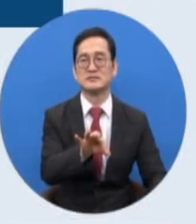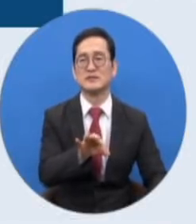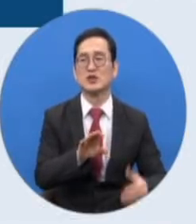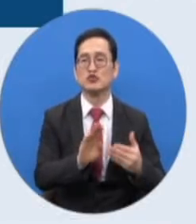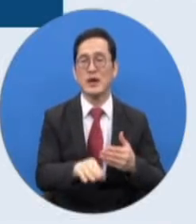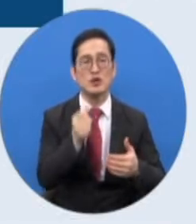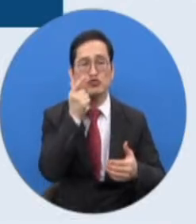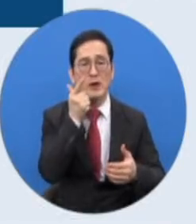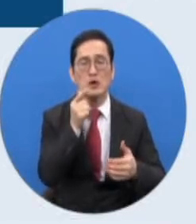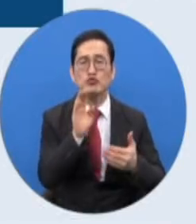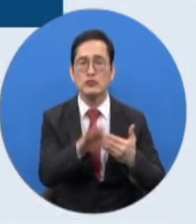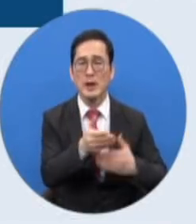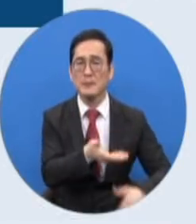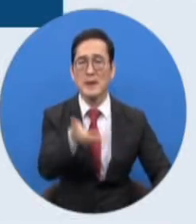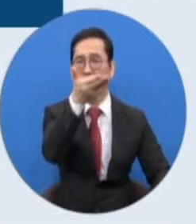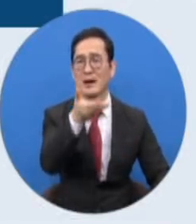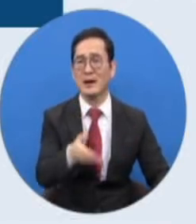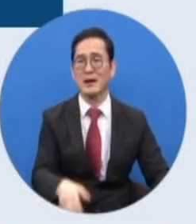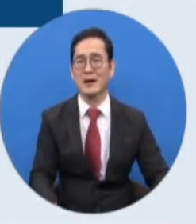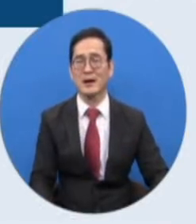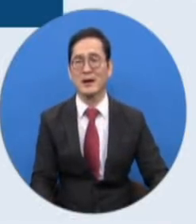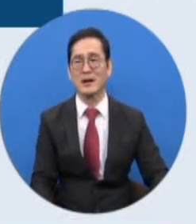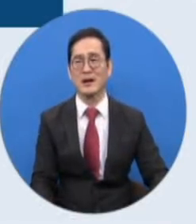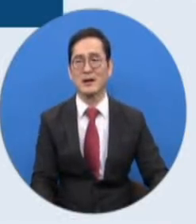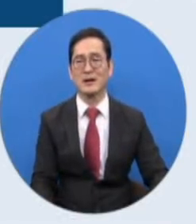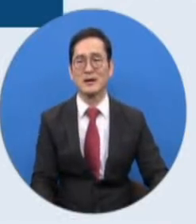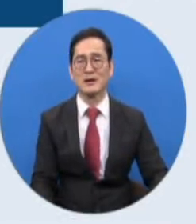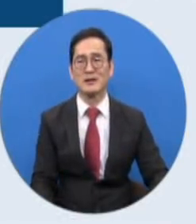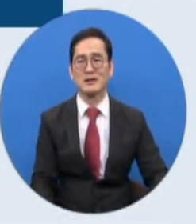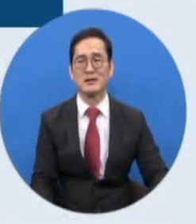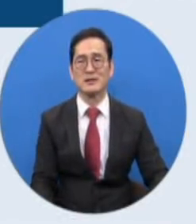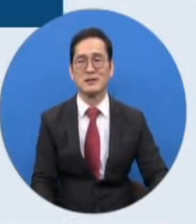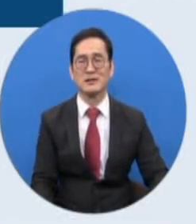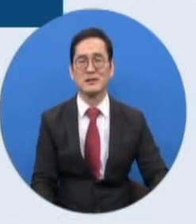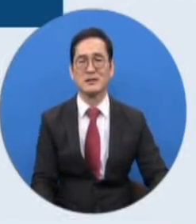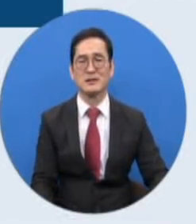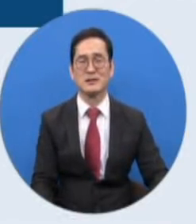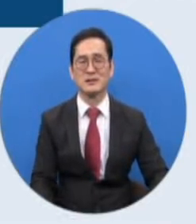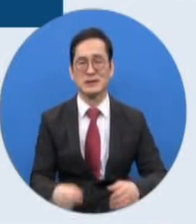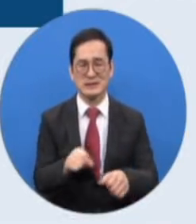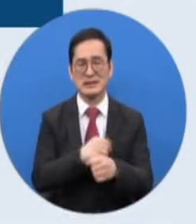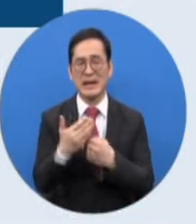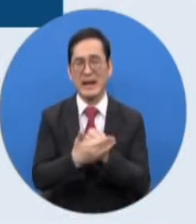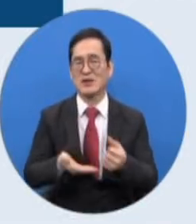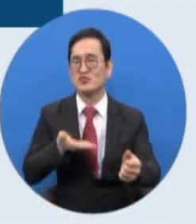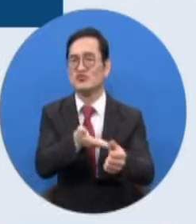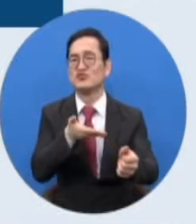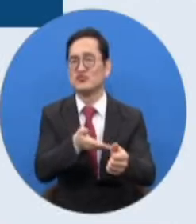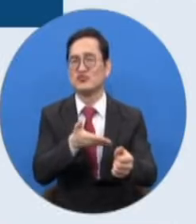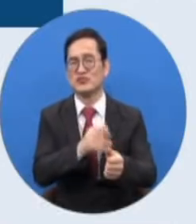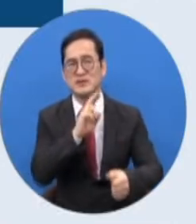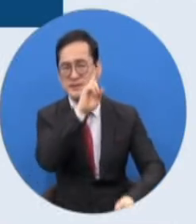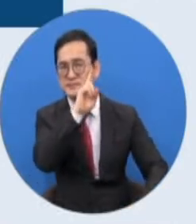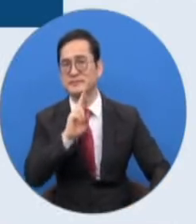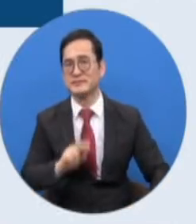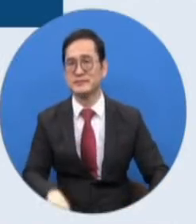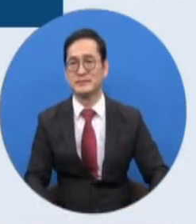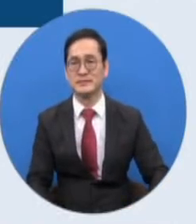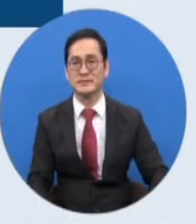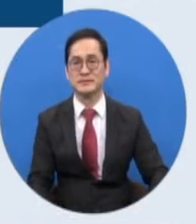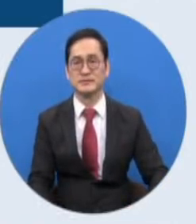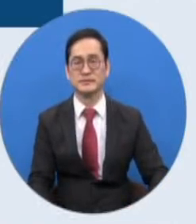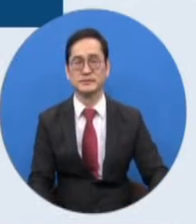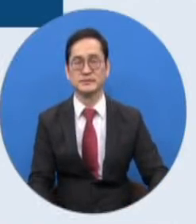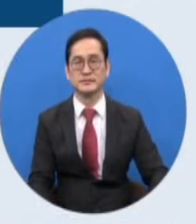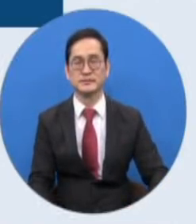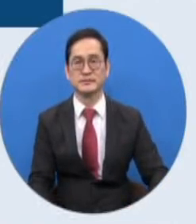갑자기 사의를 표명했다라고 믿고 싶지는 않은데 국민들을 상대로 난동을 부린다라고 표현하고 당시